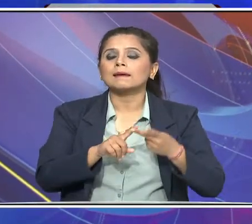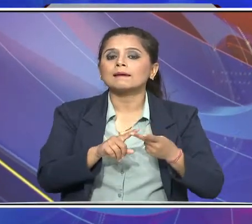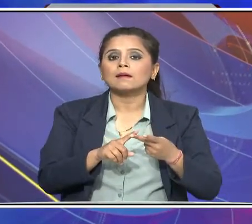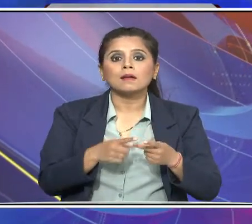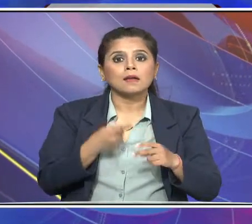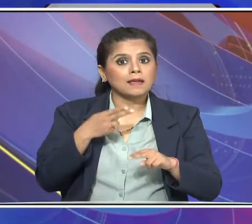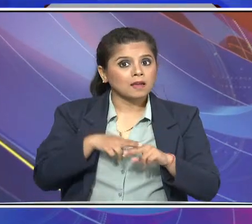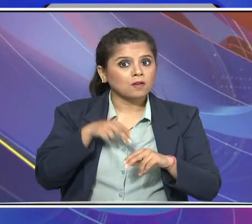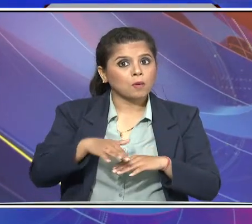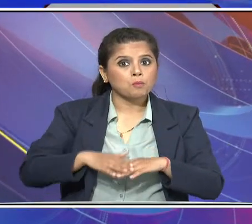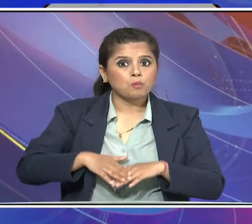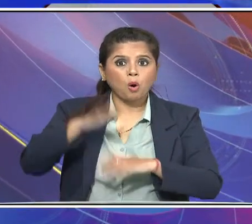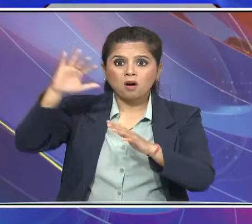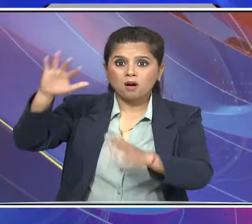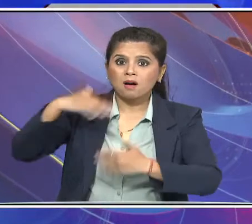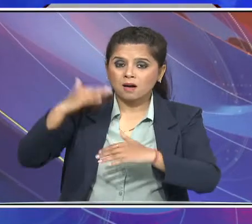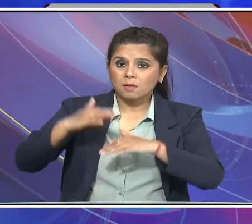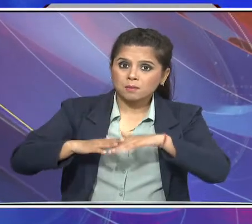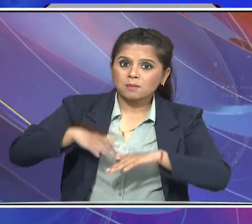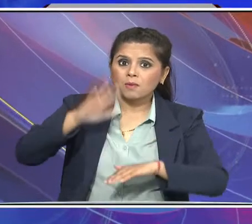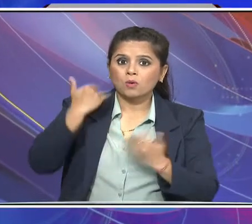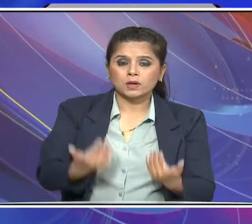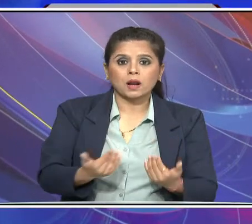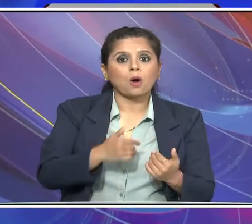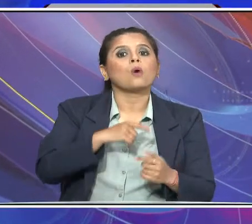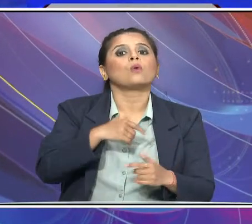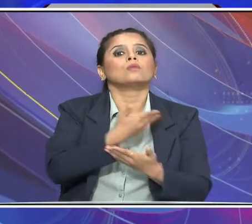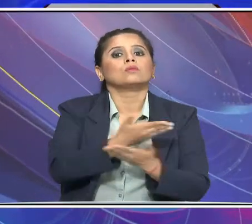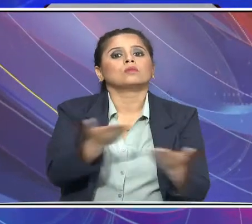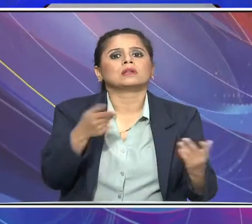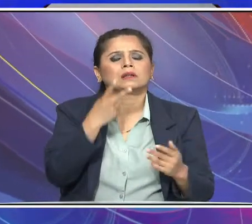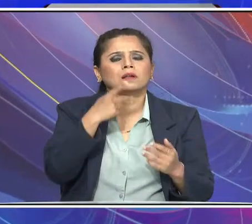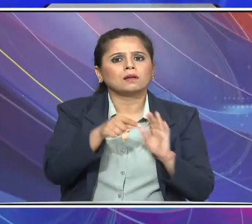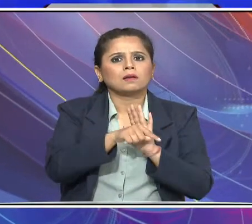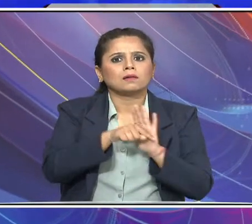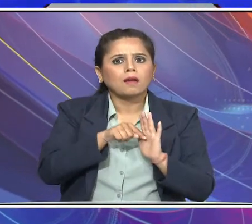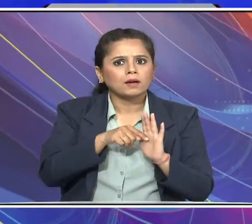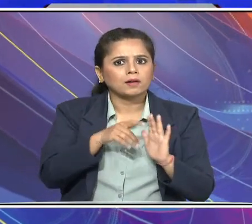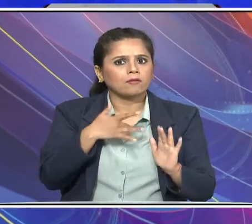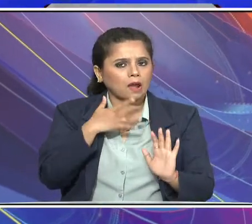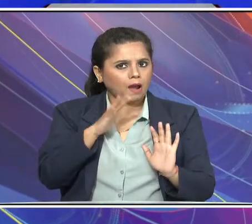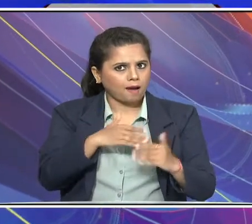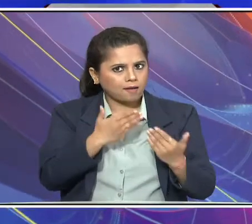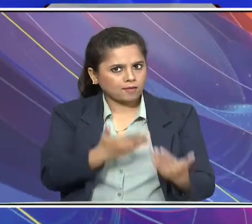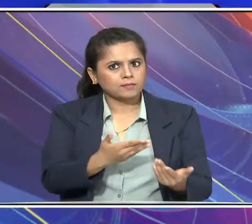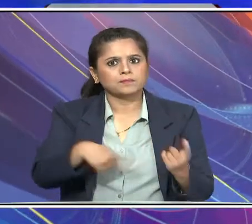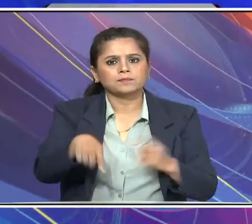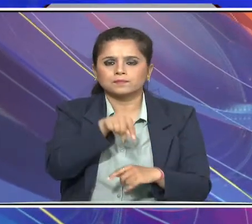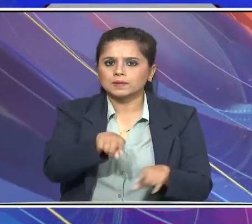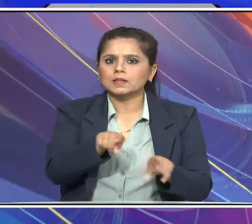एक्सेस इंपोर्ट होकर हमारी इंडस्ट्रीज को नेगेटिव इफेक्ट करता हो